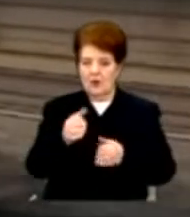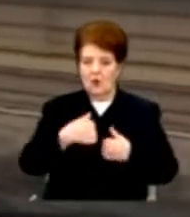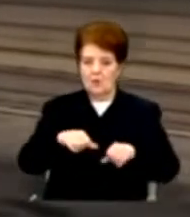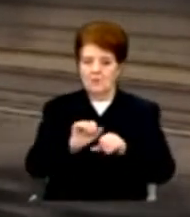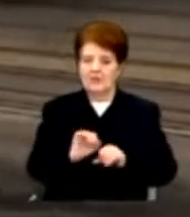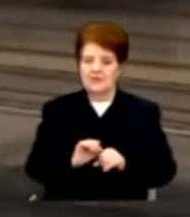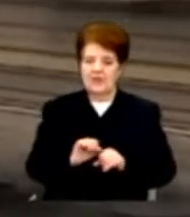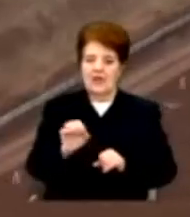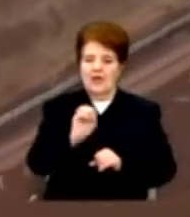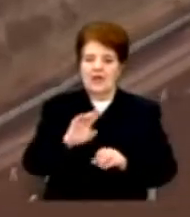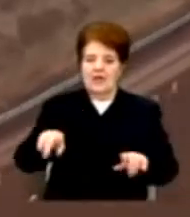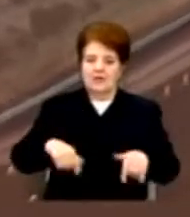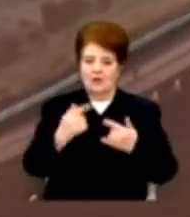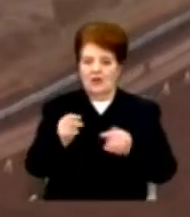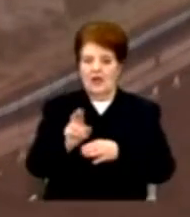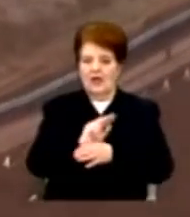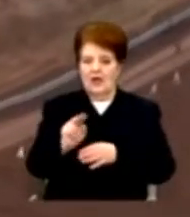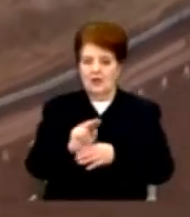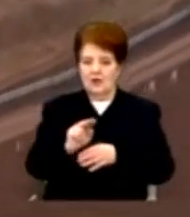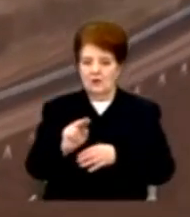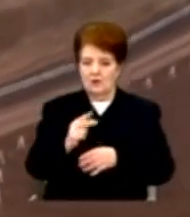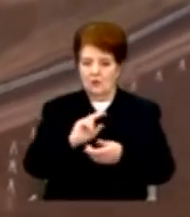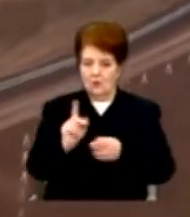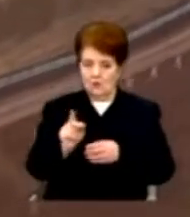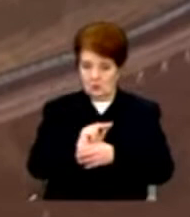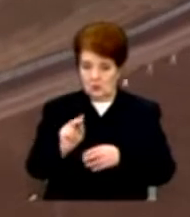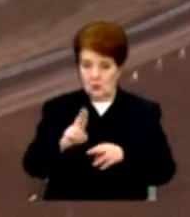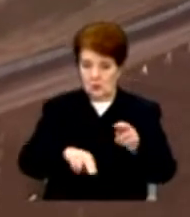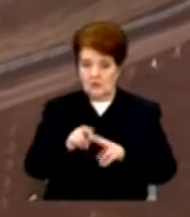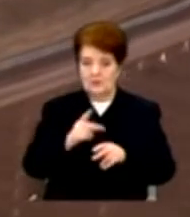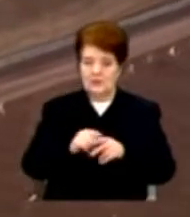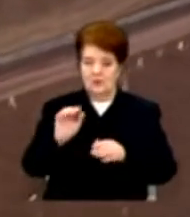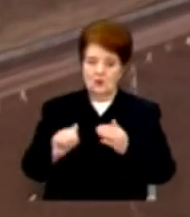Europeană a arătat că inaugurarea construcției reprezintă o nouă încălcare de către